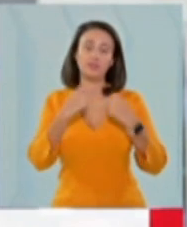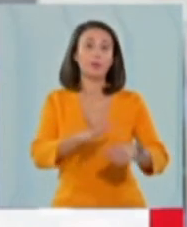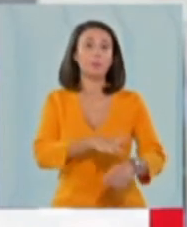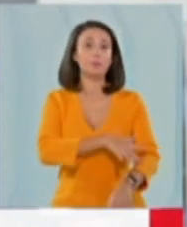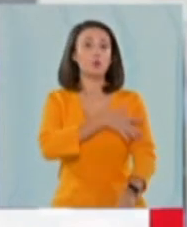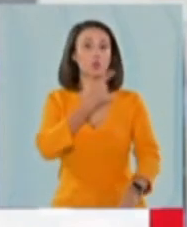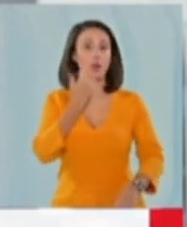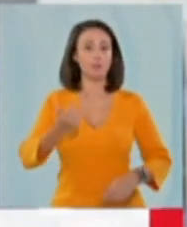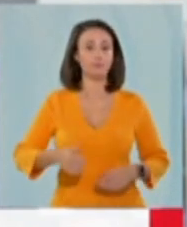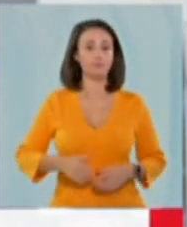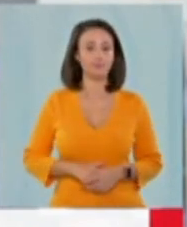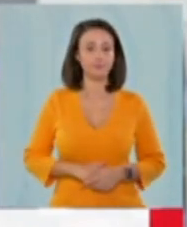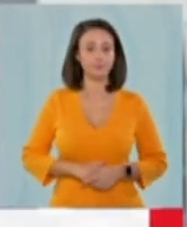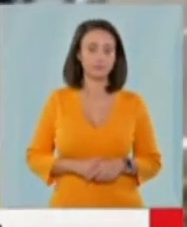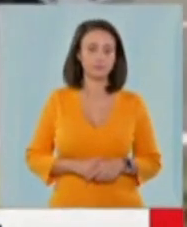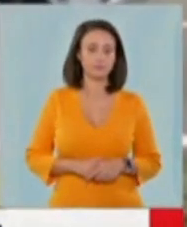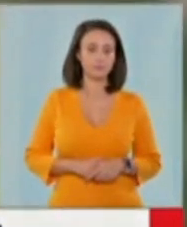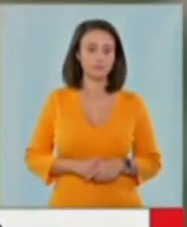afecta emoțional.